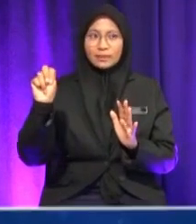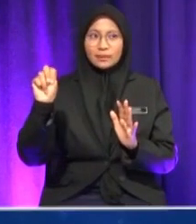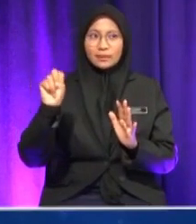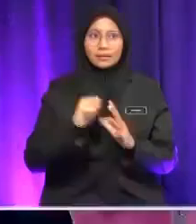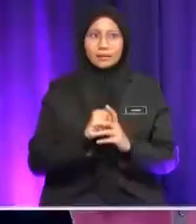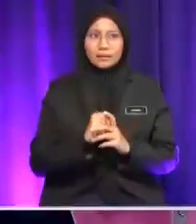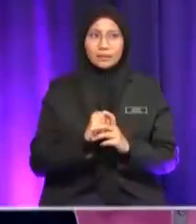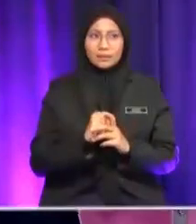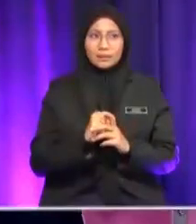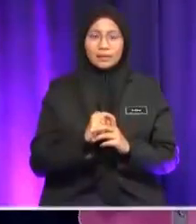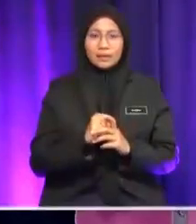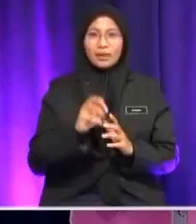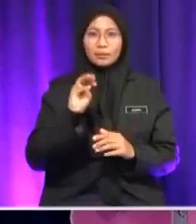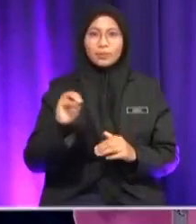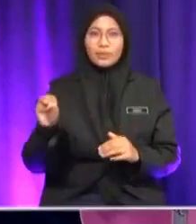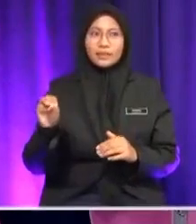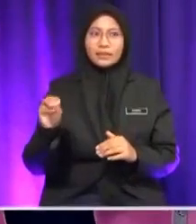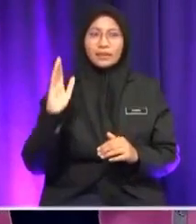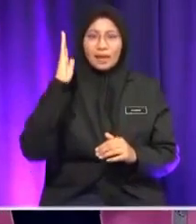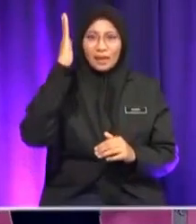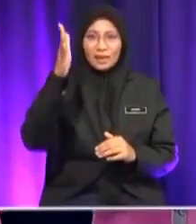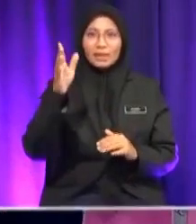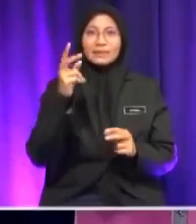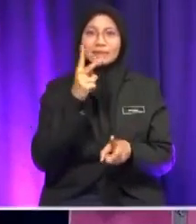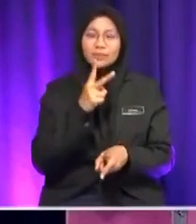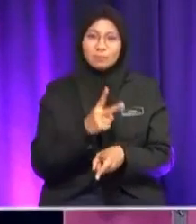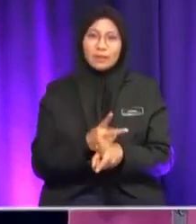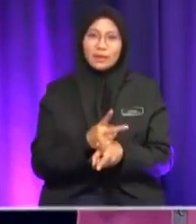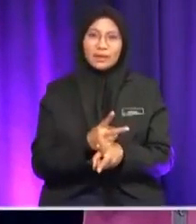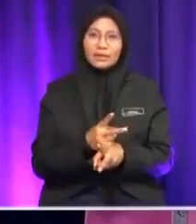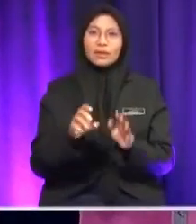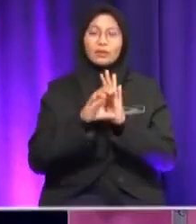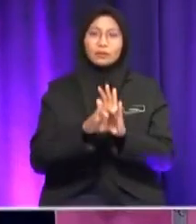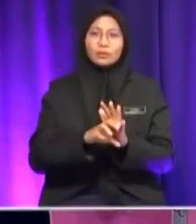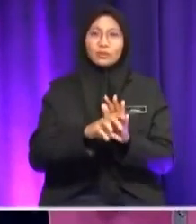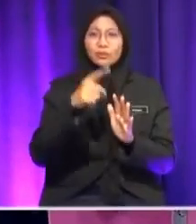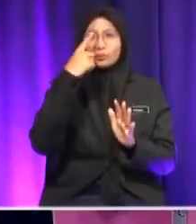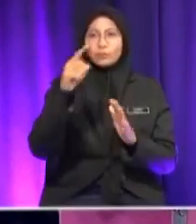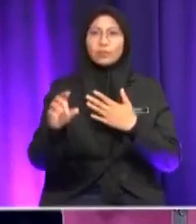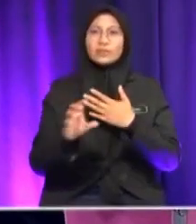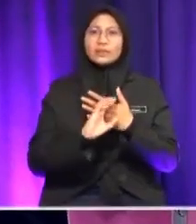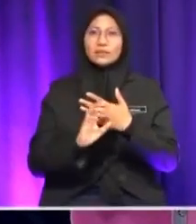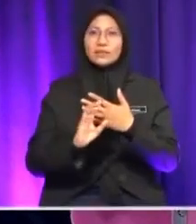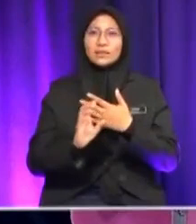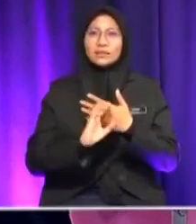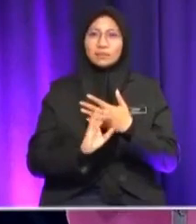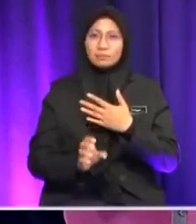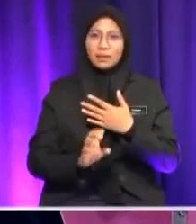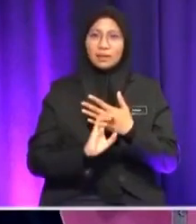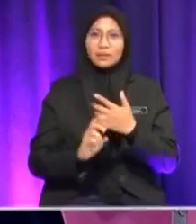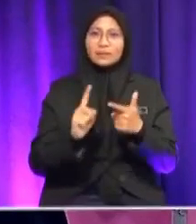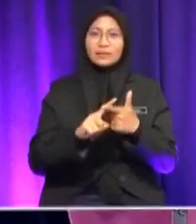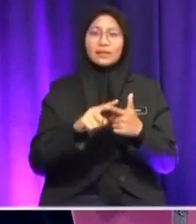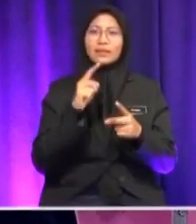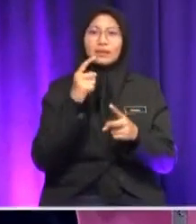kenal, beberapa murid mereka akan simpan untuk kecemasan, untuk perayaan dan lain-lain. Dan amalan ini merupakan satu